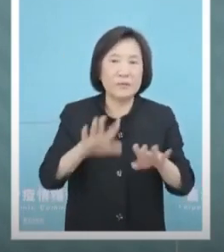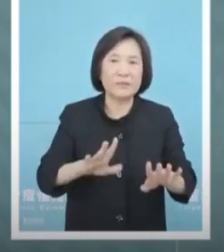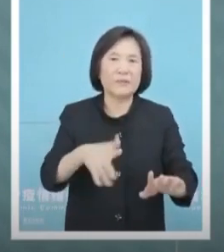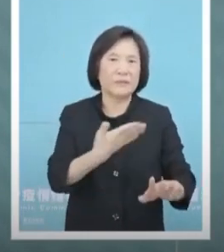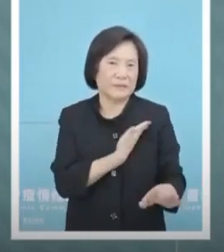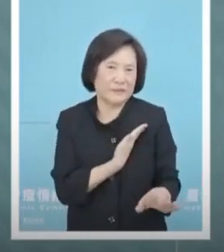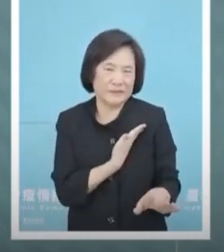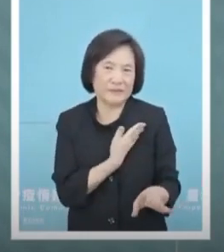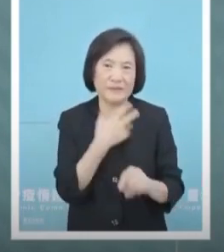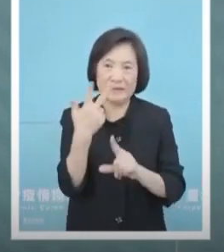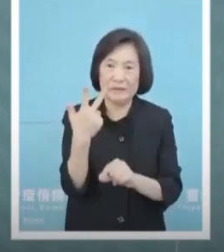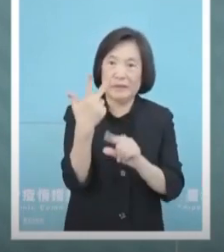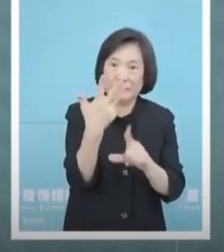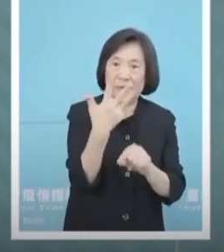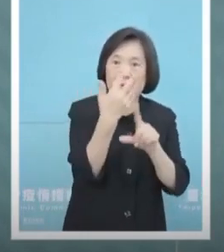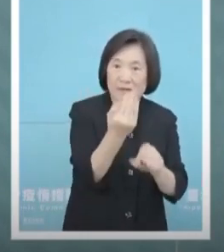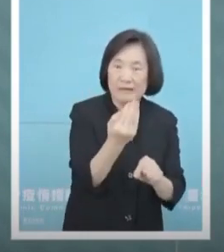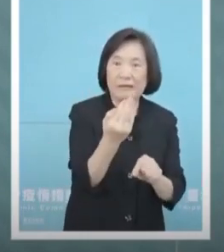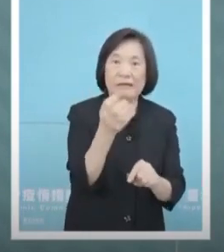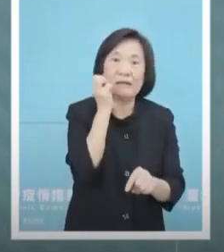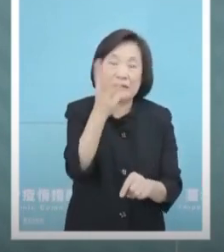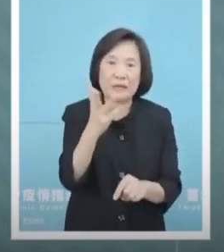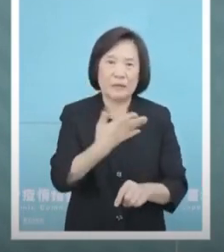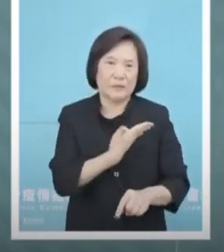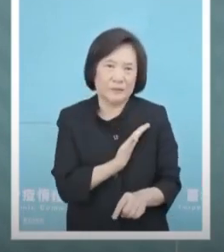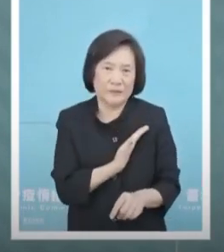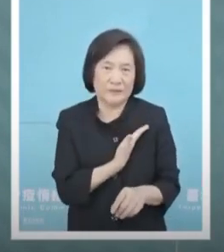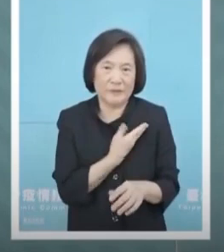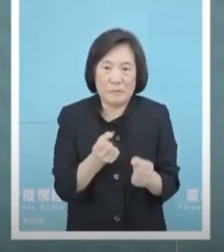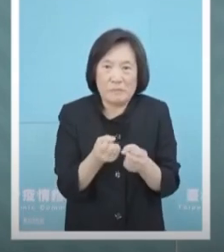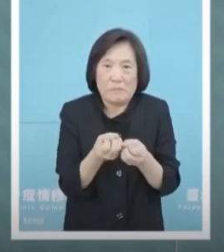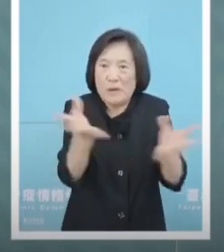过7、8、9这3个月。那么